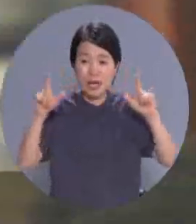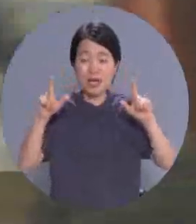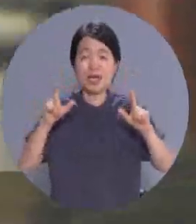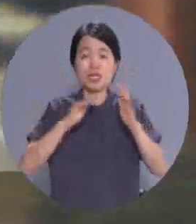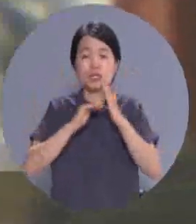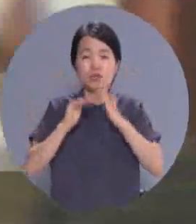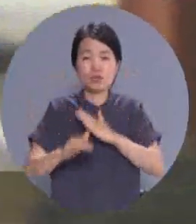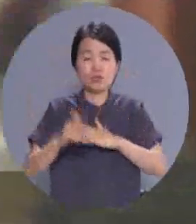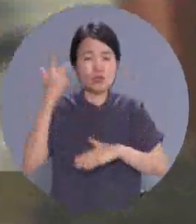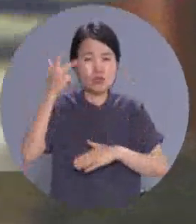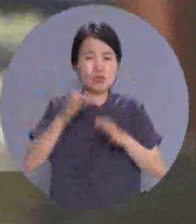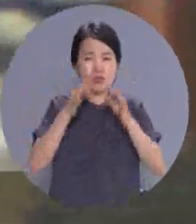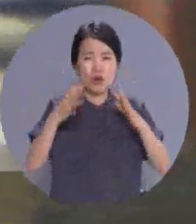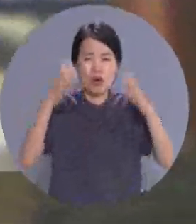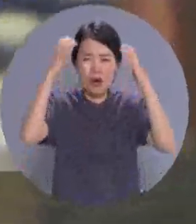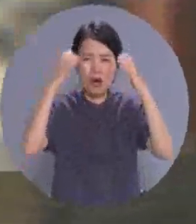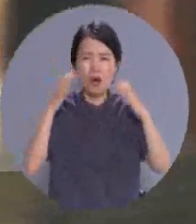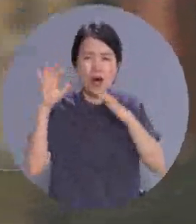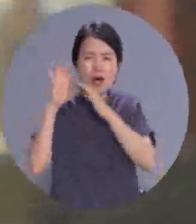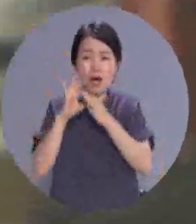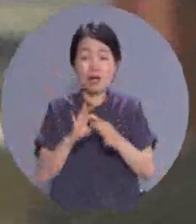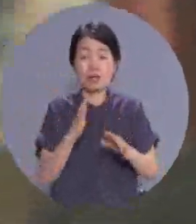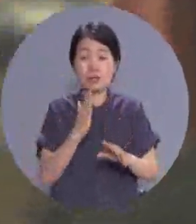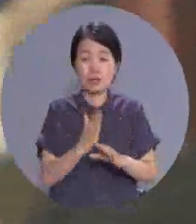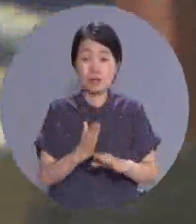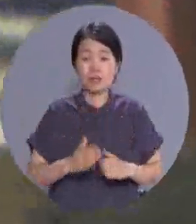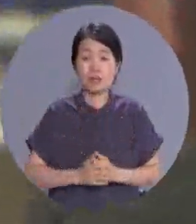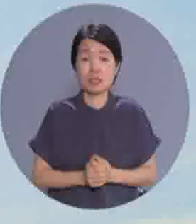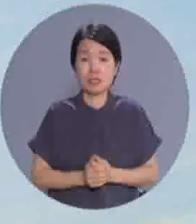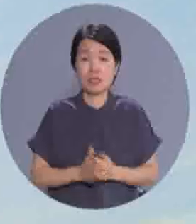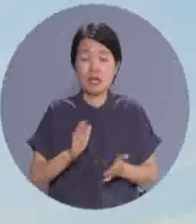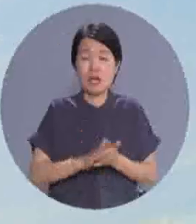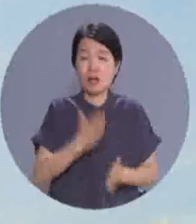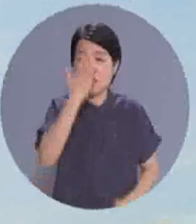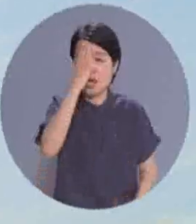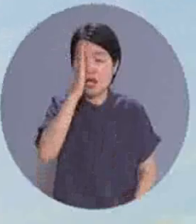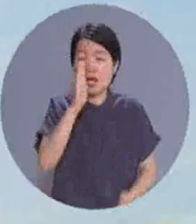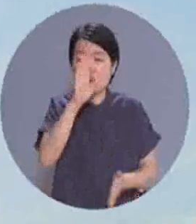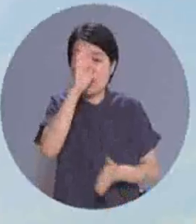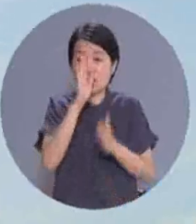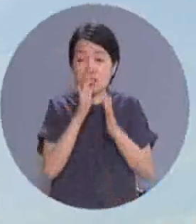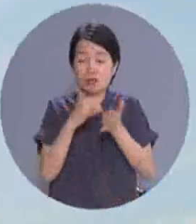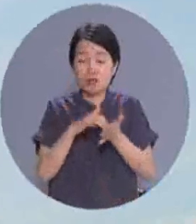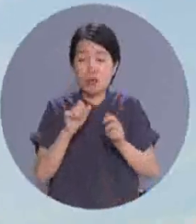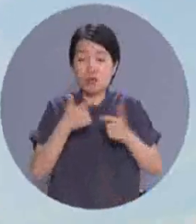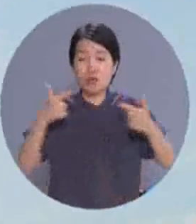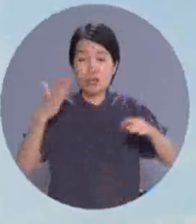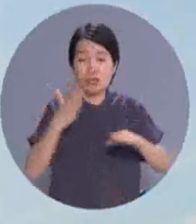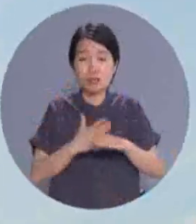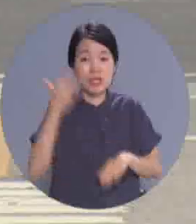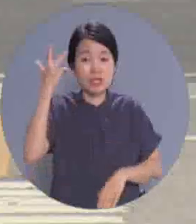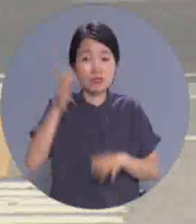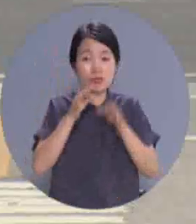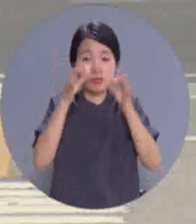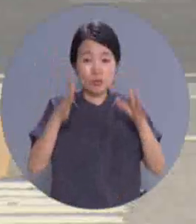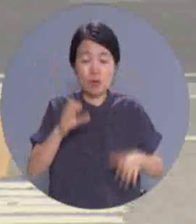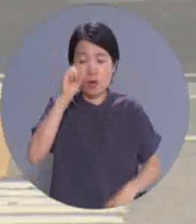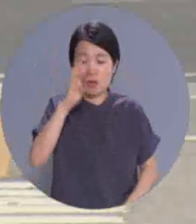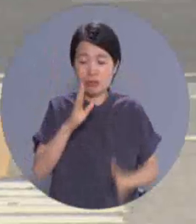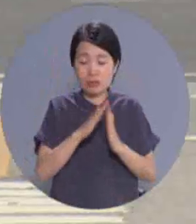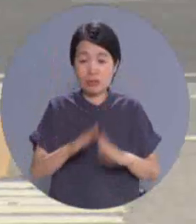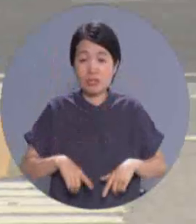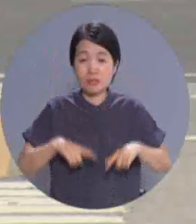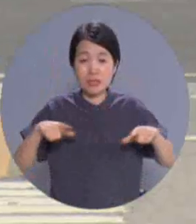내려진 일에 일주일째 무더위가 이어지고 있습니다 온열질환자 수도 급증하고 있습니다 최근 일주일 동안 광주